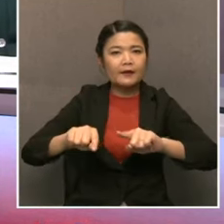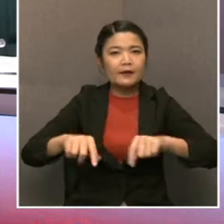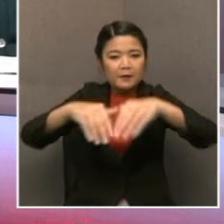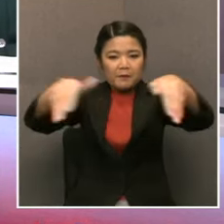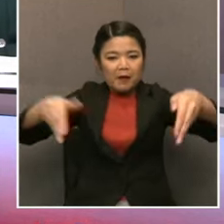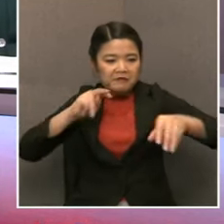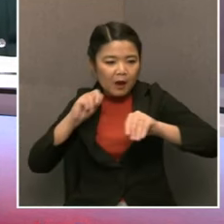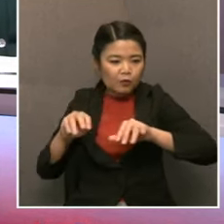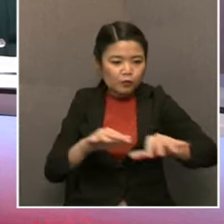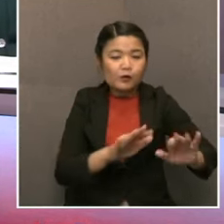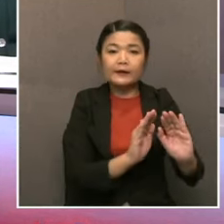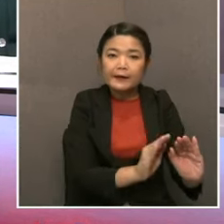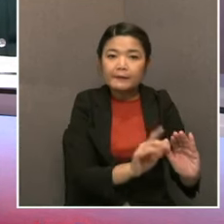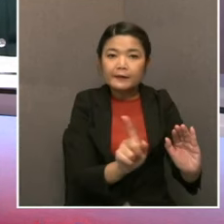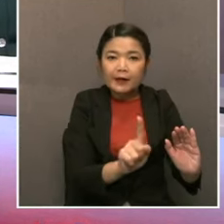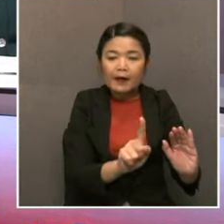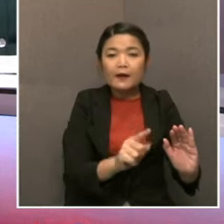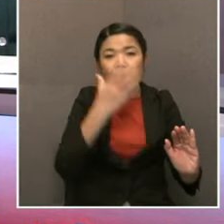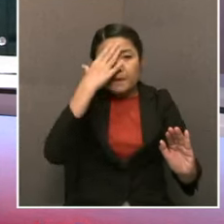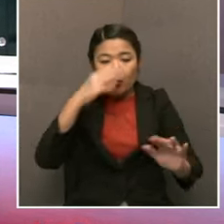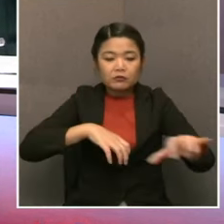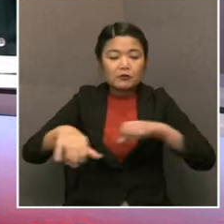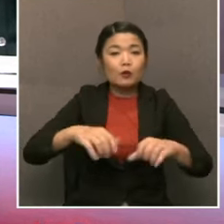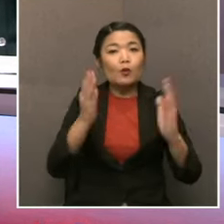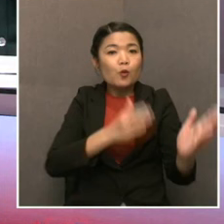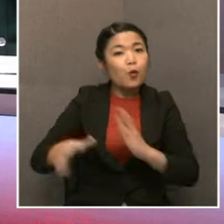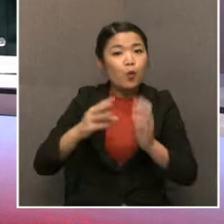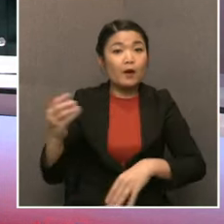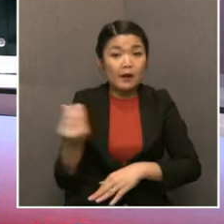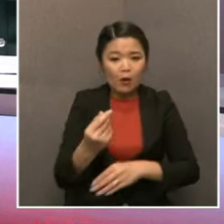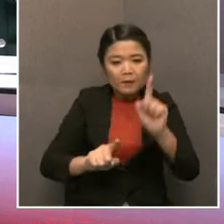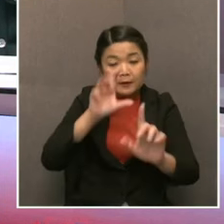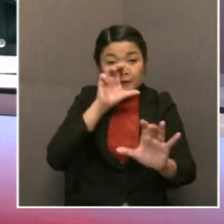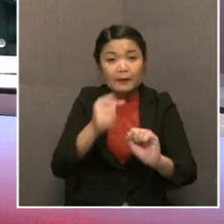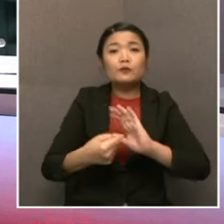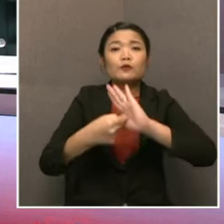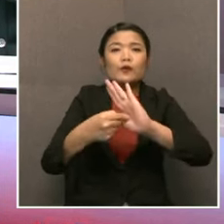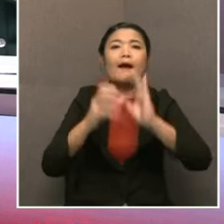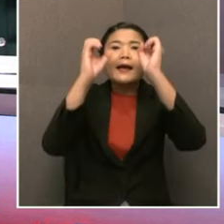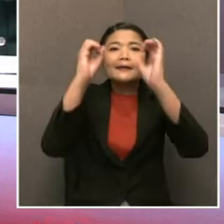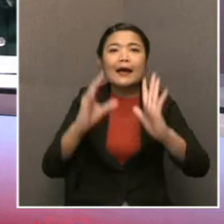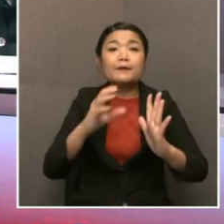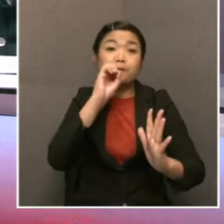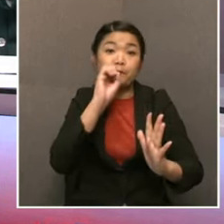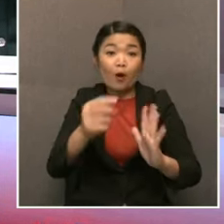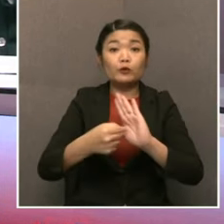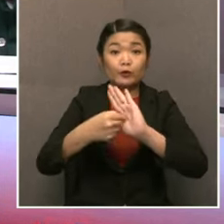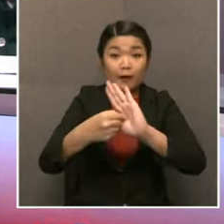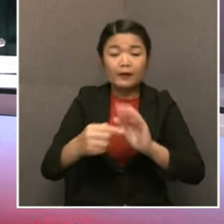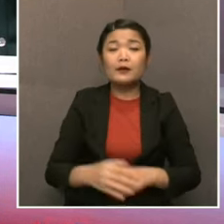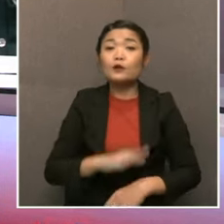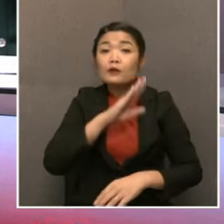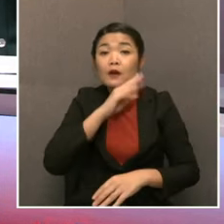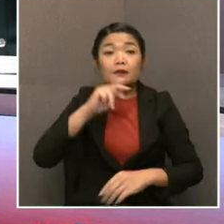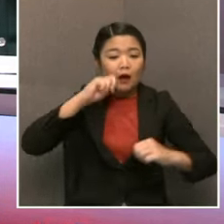์ด้